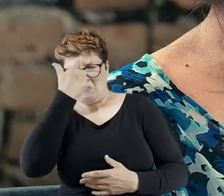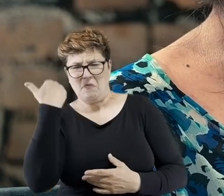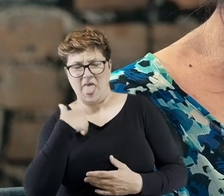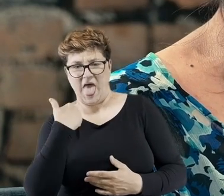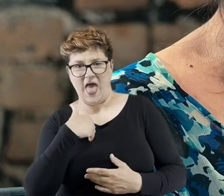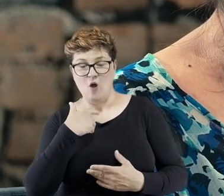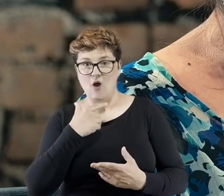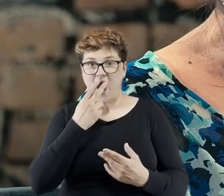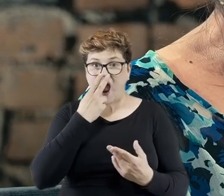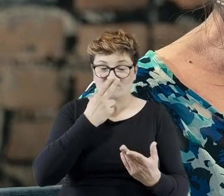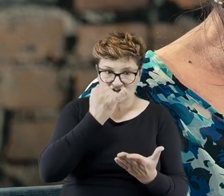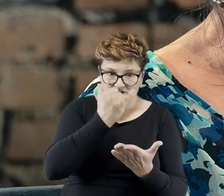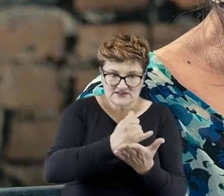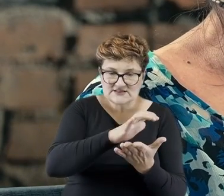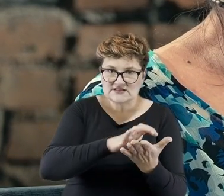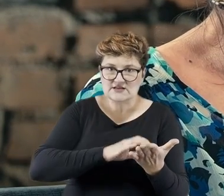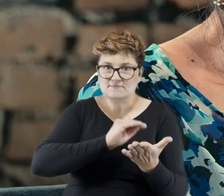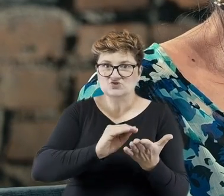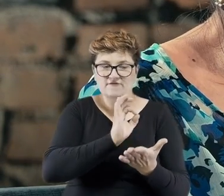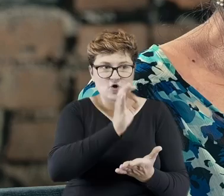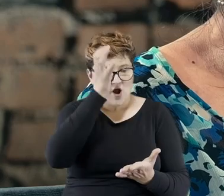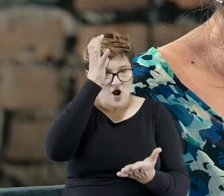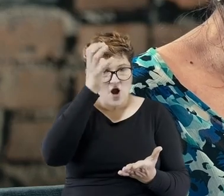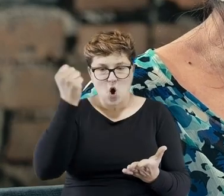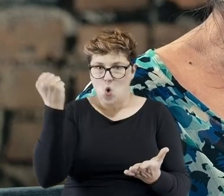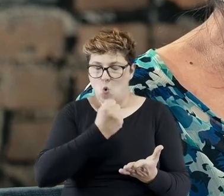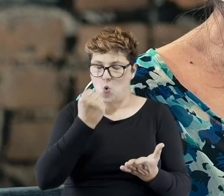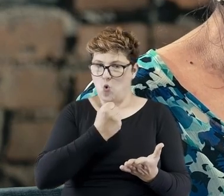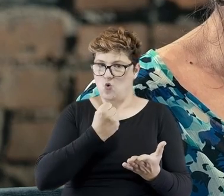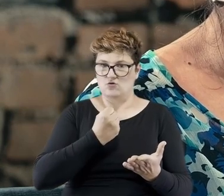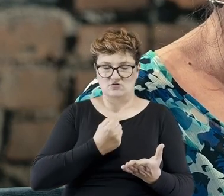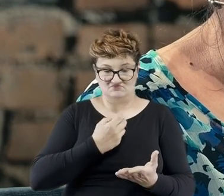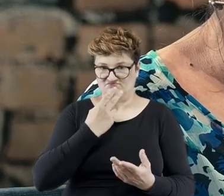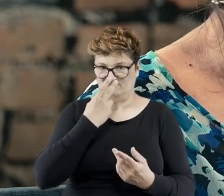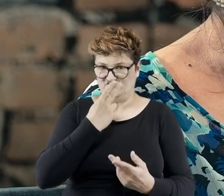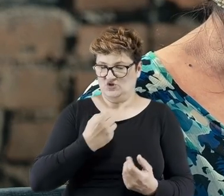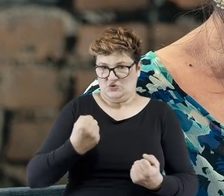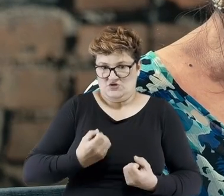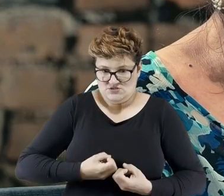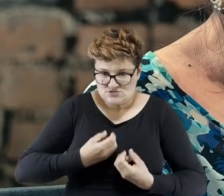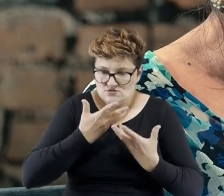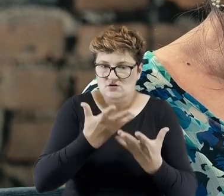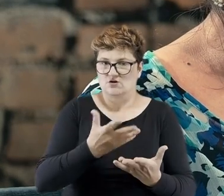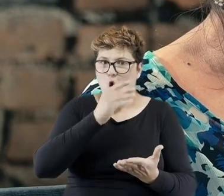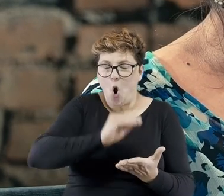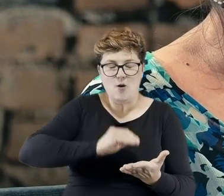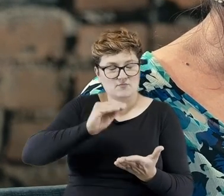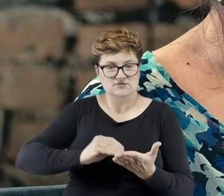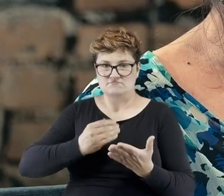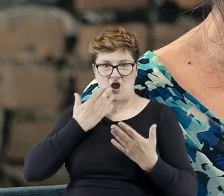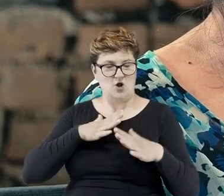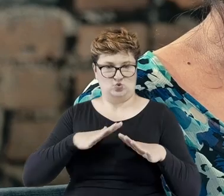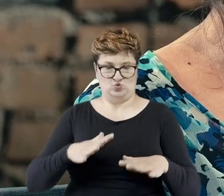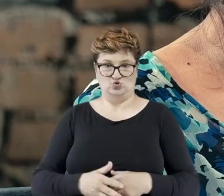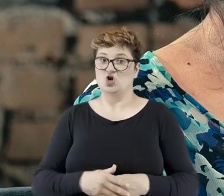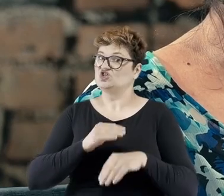potęgę osobowości. Tak, tak. I też ona się w listach, mówiąc kolokwialnie, wyżywa, bardzo dużo opisuje. I właśnie mamy to szczęście,